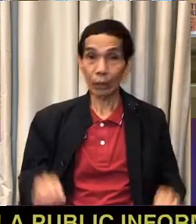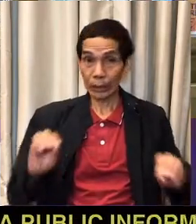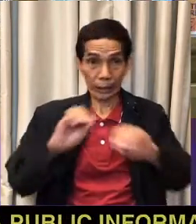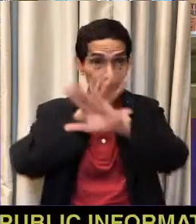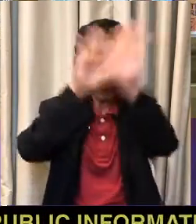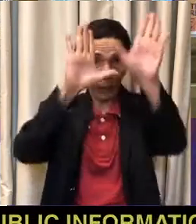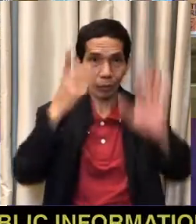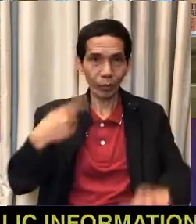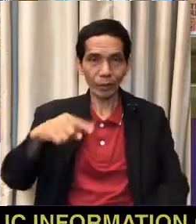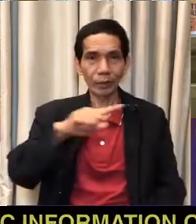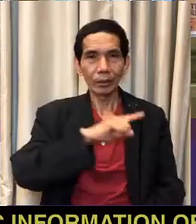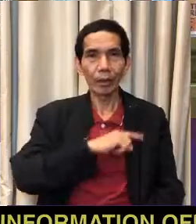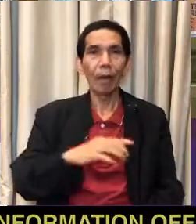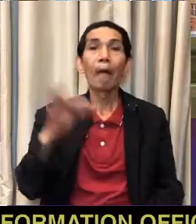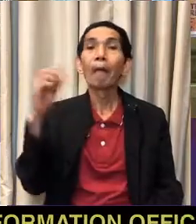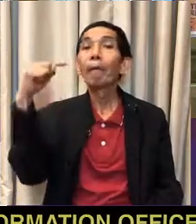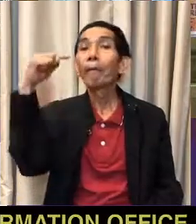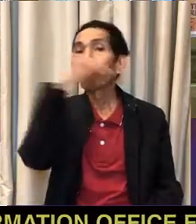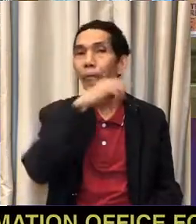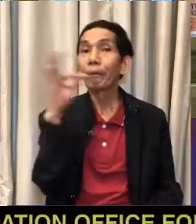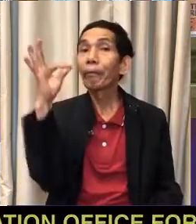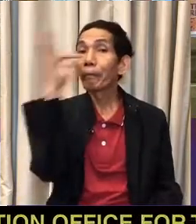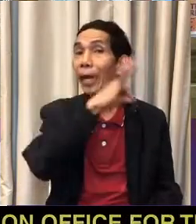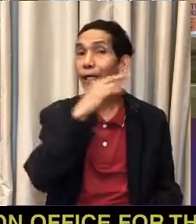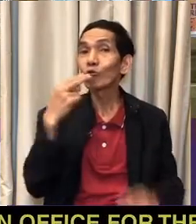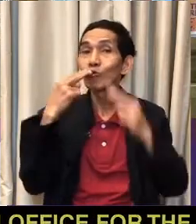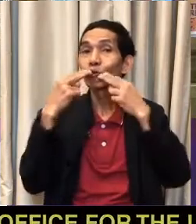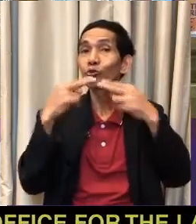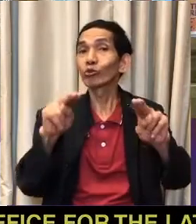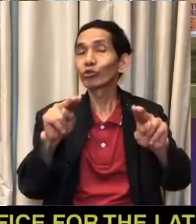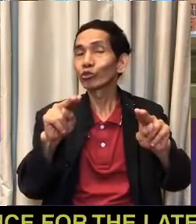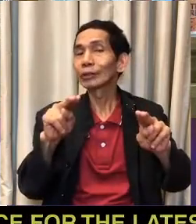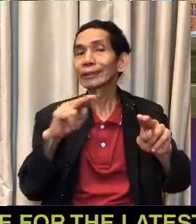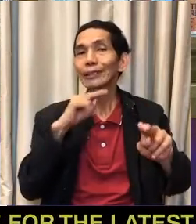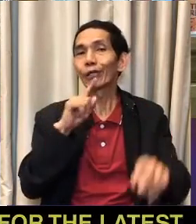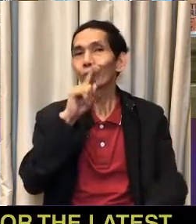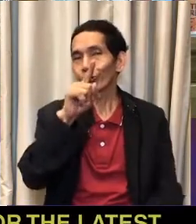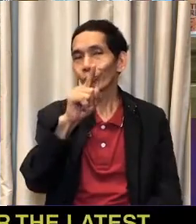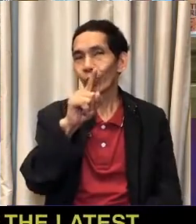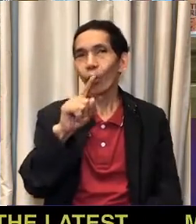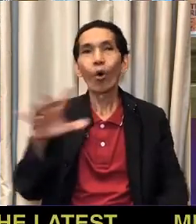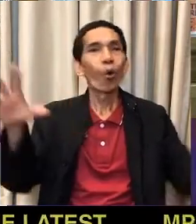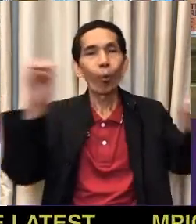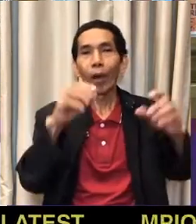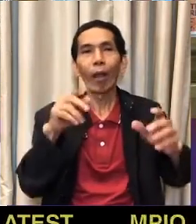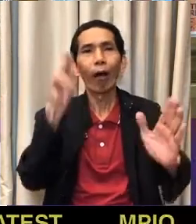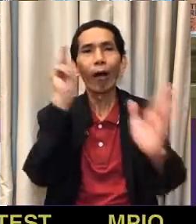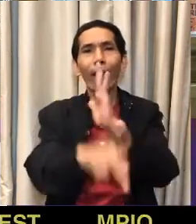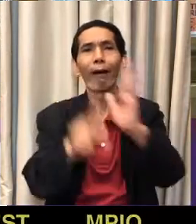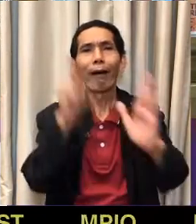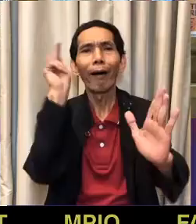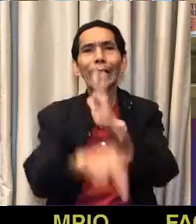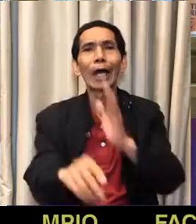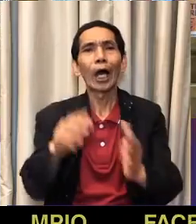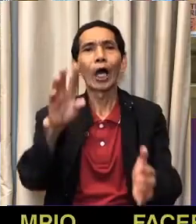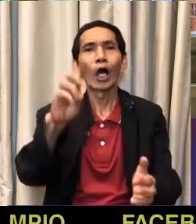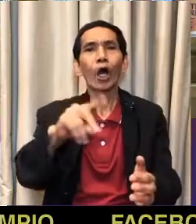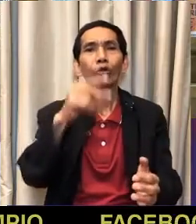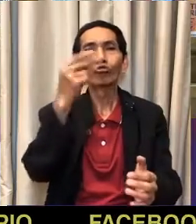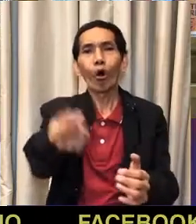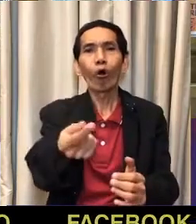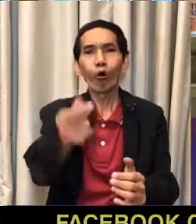Maliwanag na tayo, ha? Fake news. Hindi po totoo. Walang katayan ng asusena.